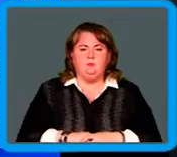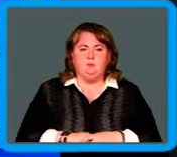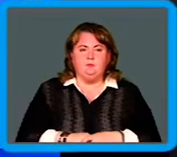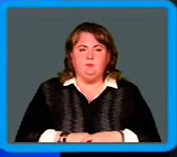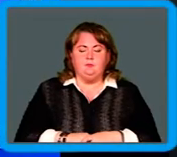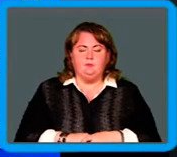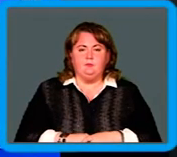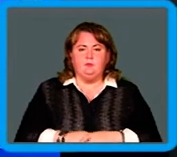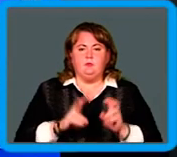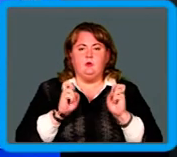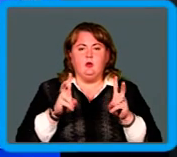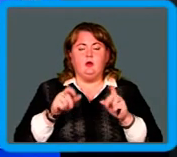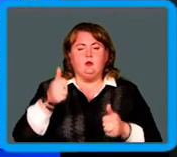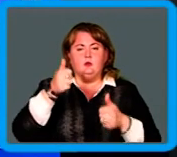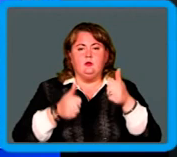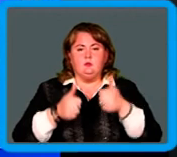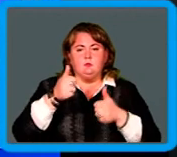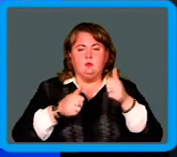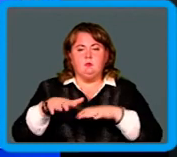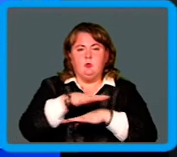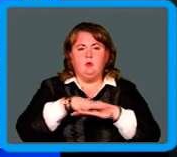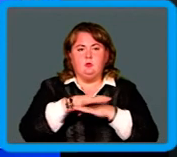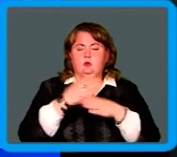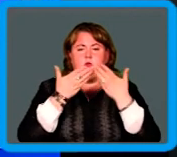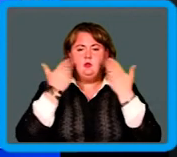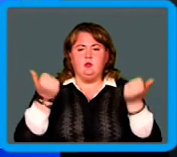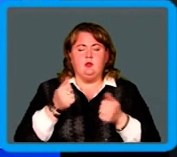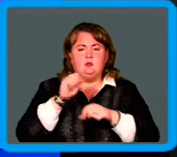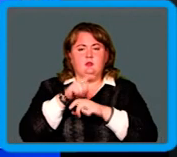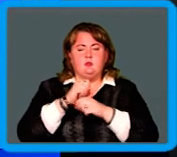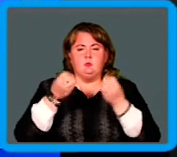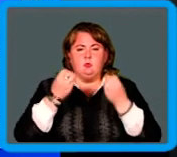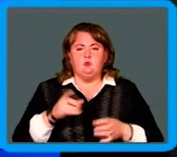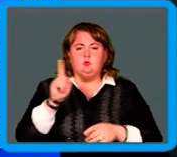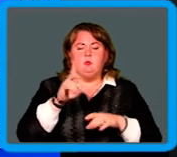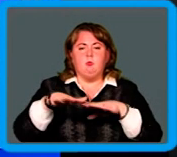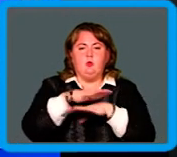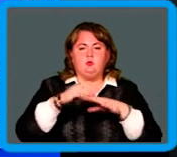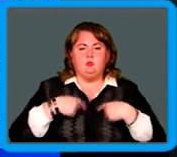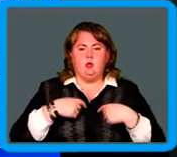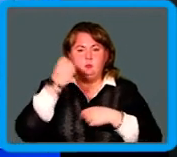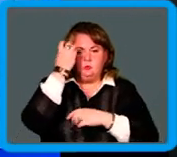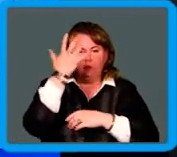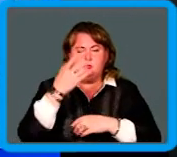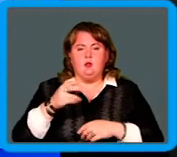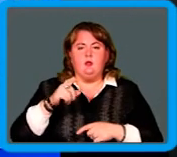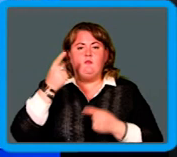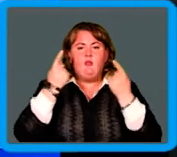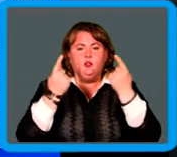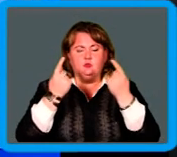как же измерить площадь нет задачи проще чтобы площадь нам узнать величины нужно знать